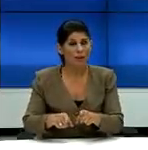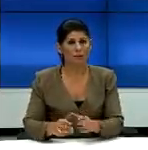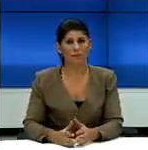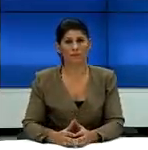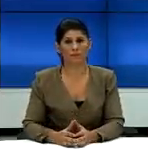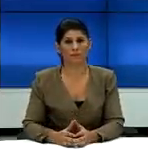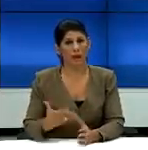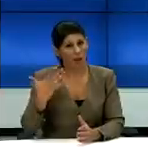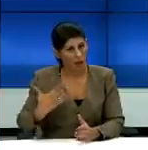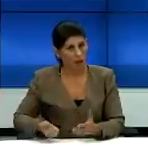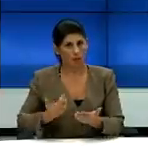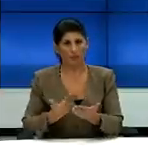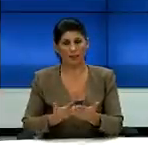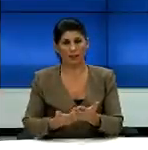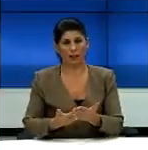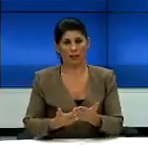έχουμε τα στοιχεία,